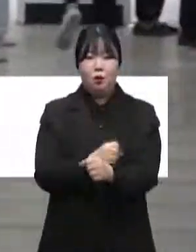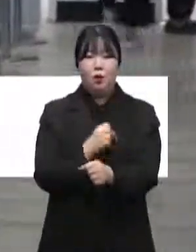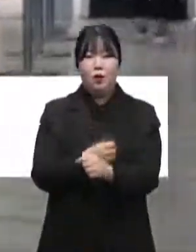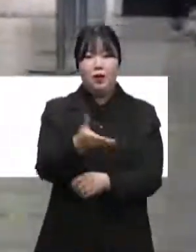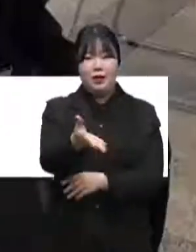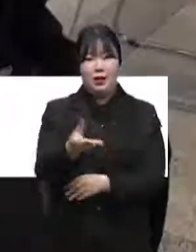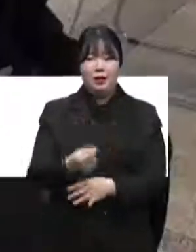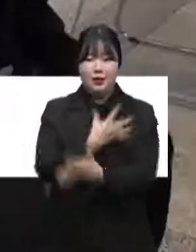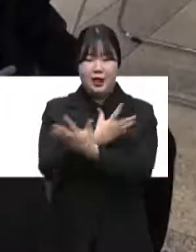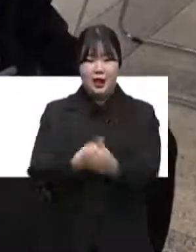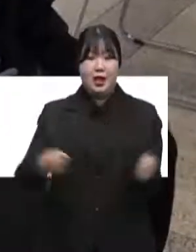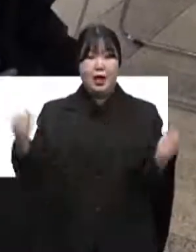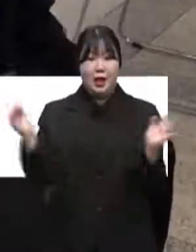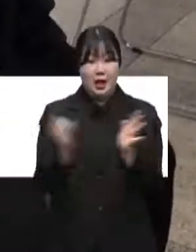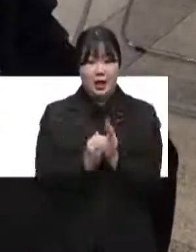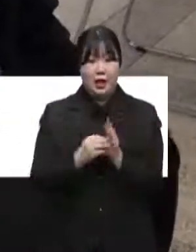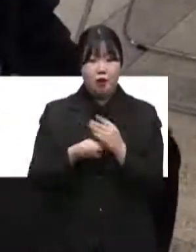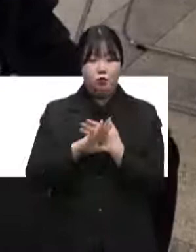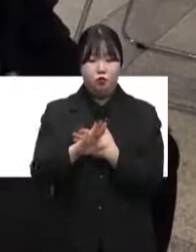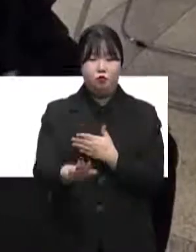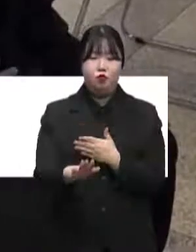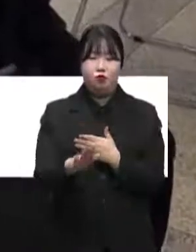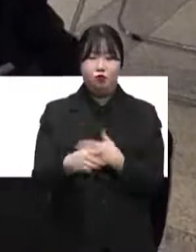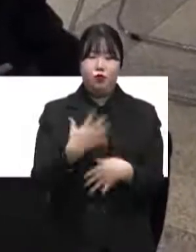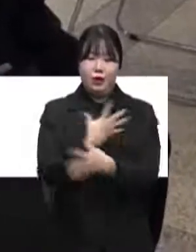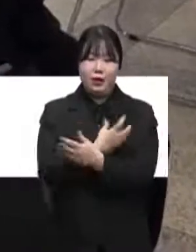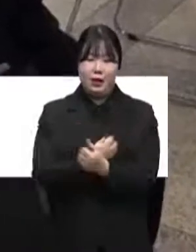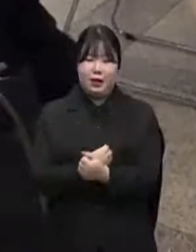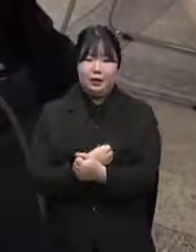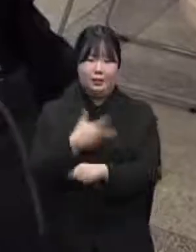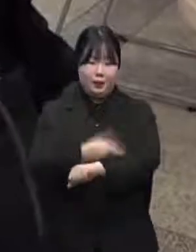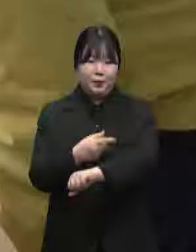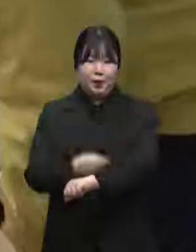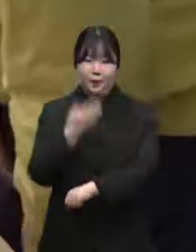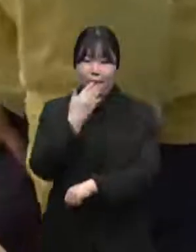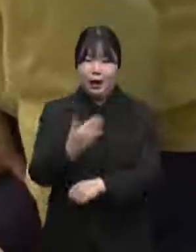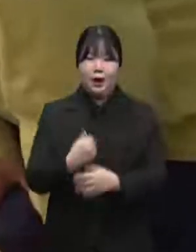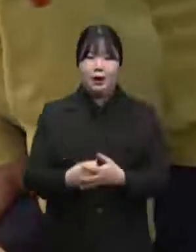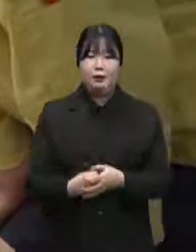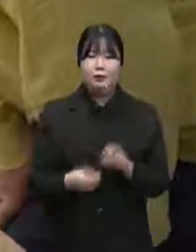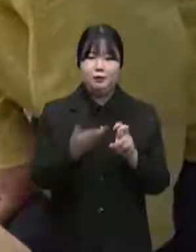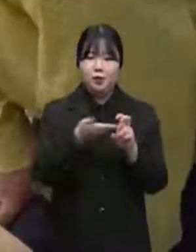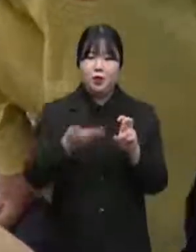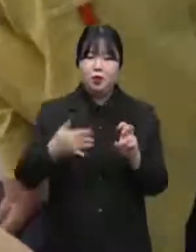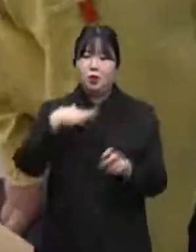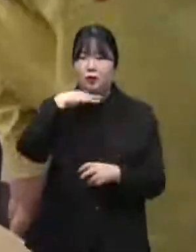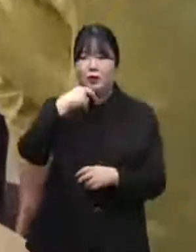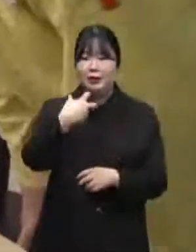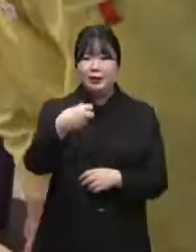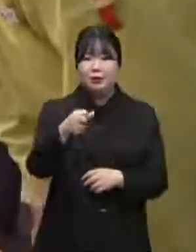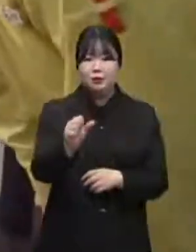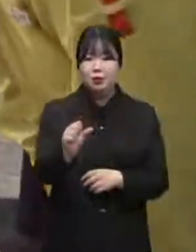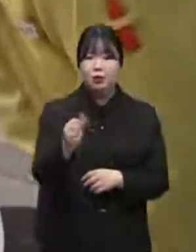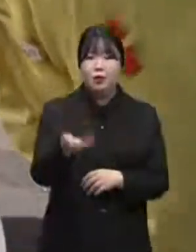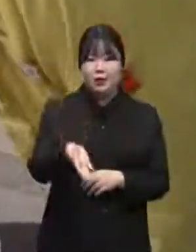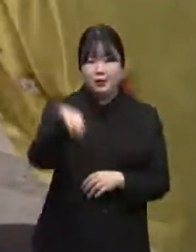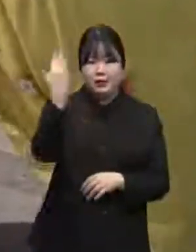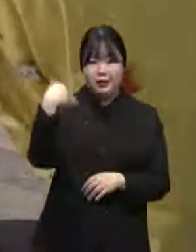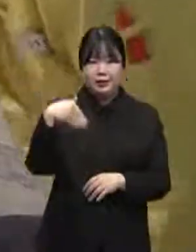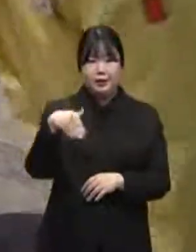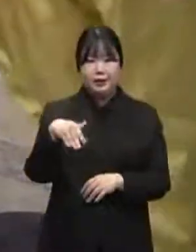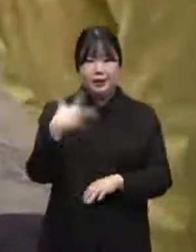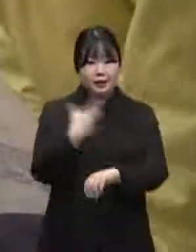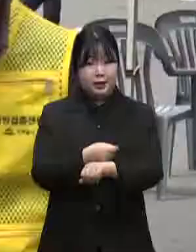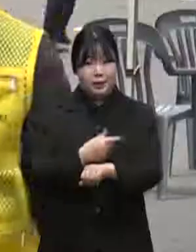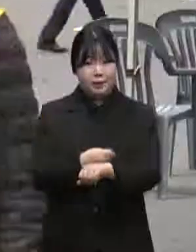예약제로 예약 시간에 맞춰 당일 접종이 가능합니다 현재 미 출구 75세 이상 어르신 대상자는 4월